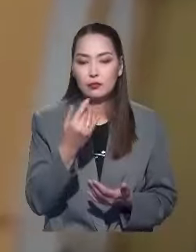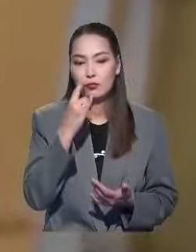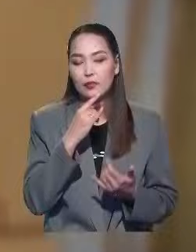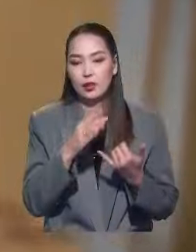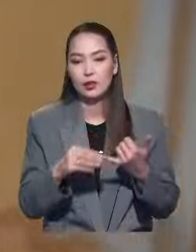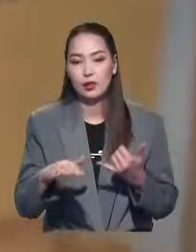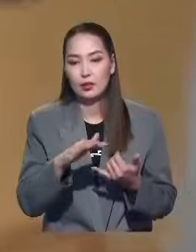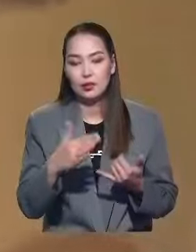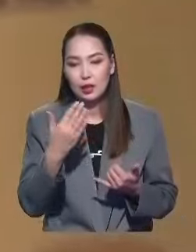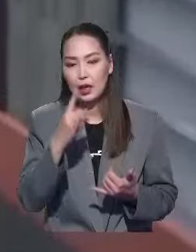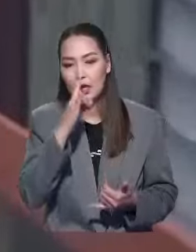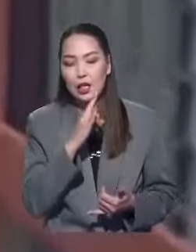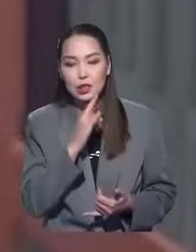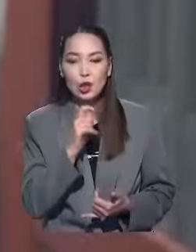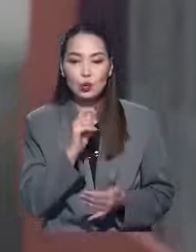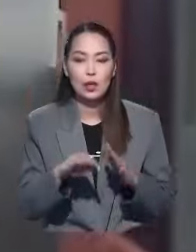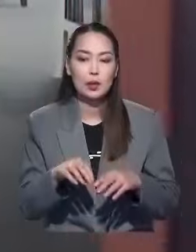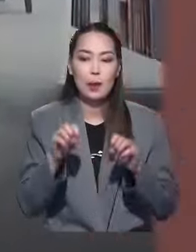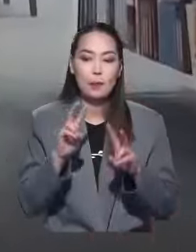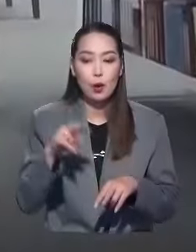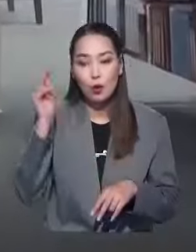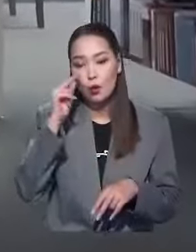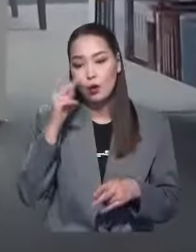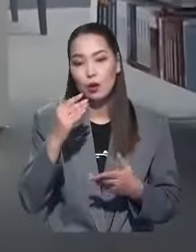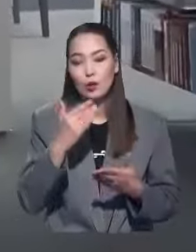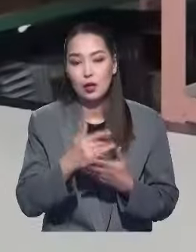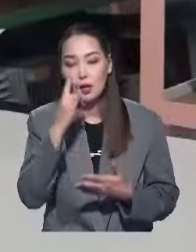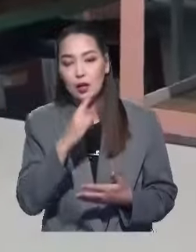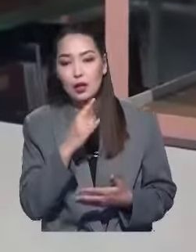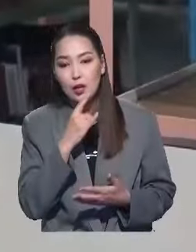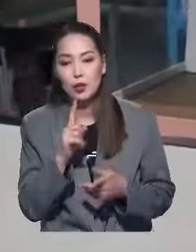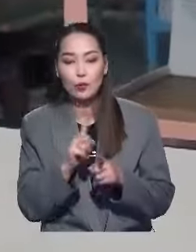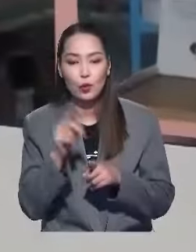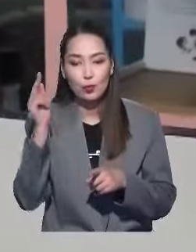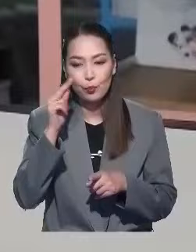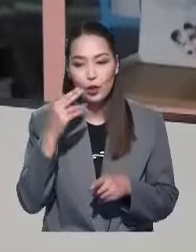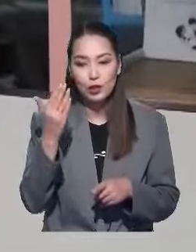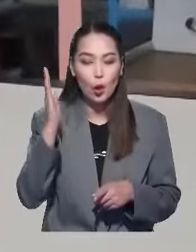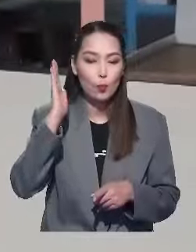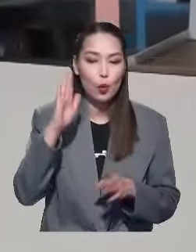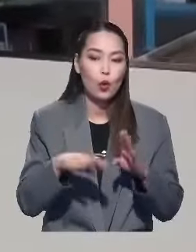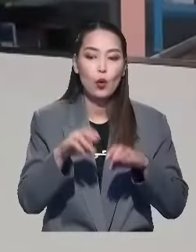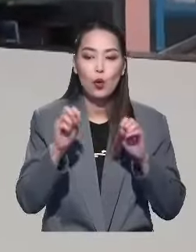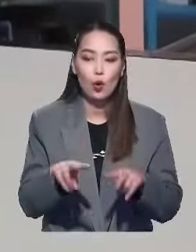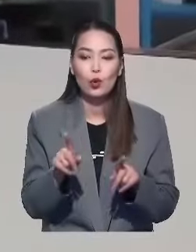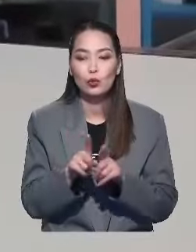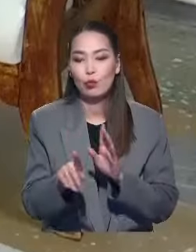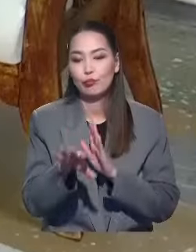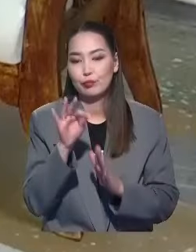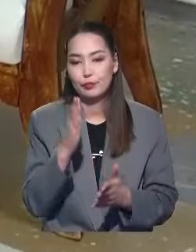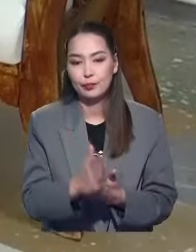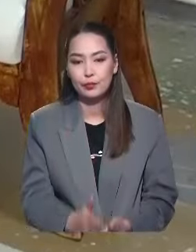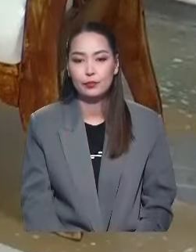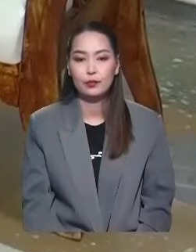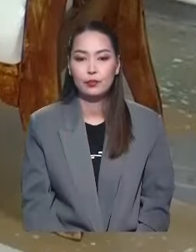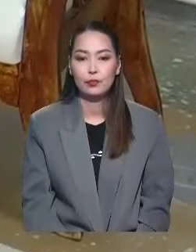қазір қазақ журналистикасы мамандығы бойынша білім алып жатыр. Қазақ тіліне деген ықыласы оның болашақ мамандығын да айқындап берді.